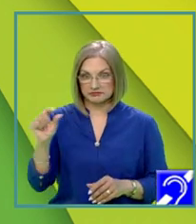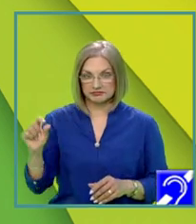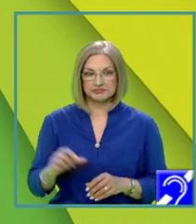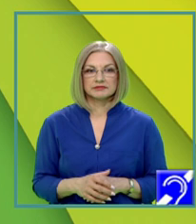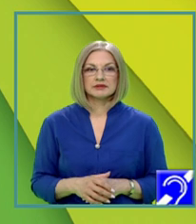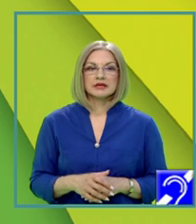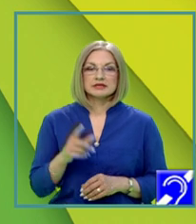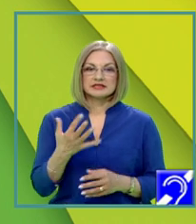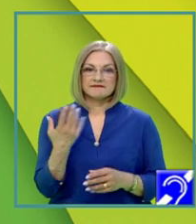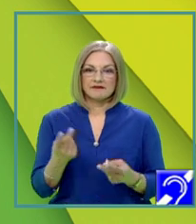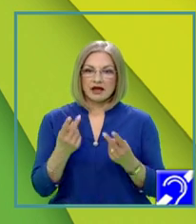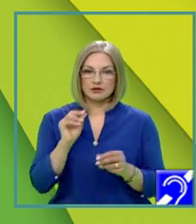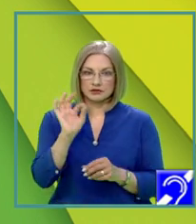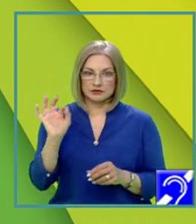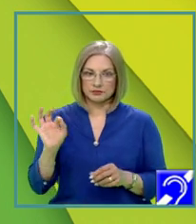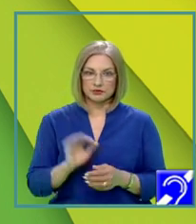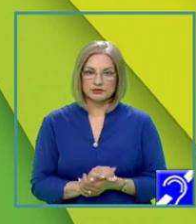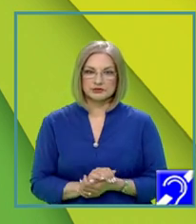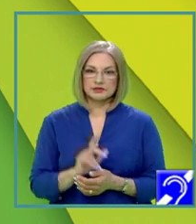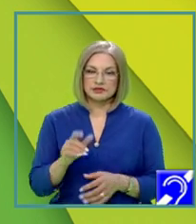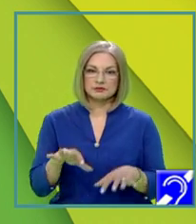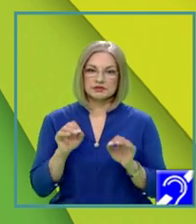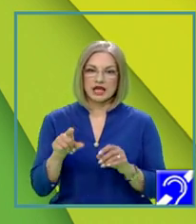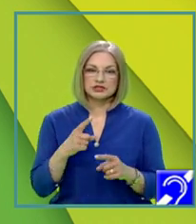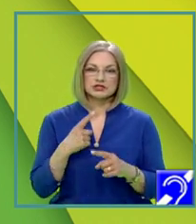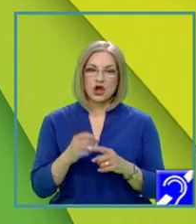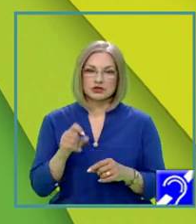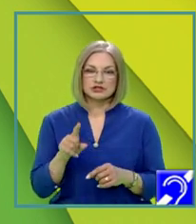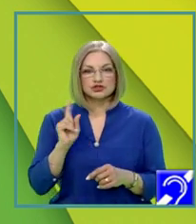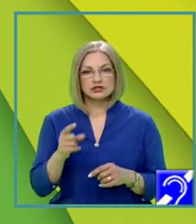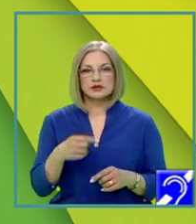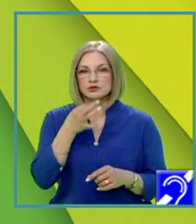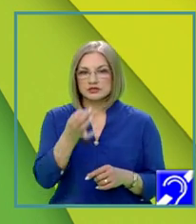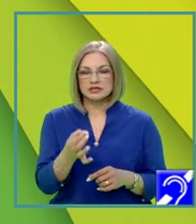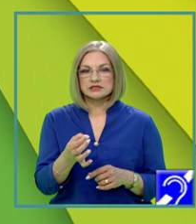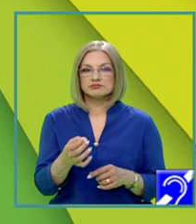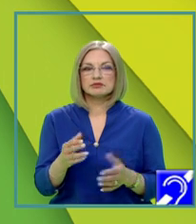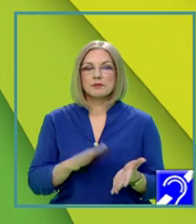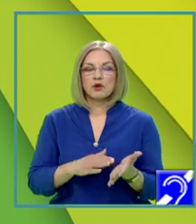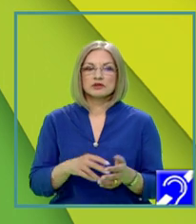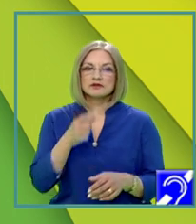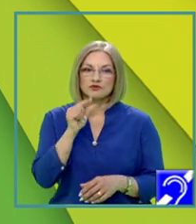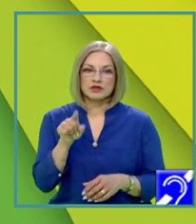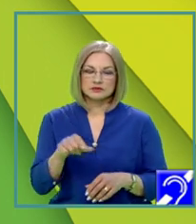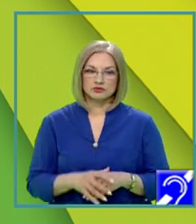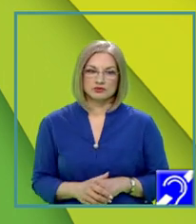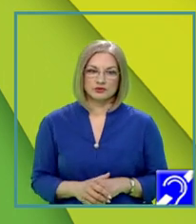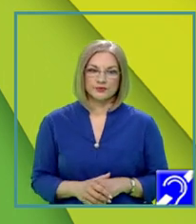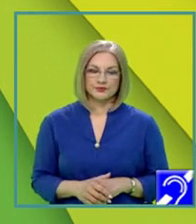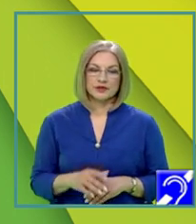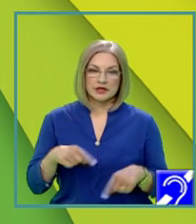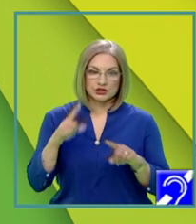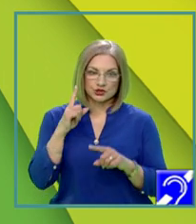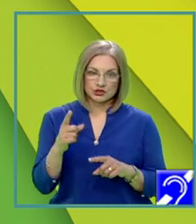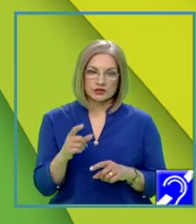valorile în talpilor de formare stand are ale acestor oxizi și trebuie să și justificați răspunsul așa cum bine